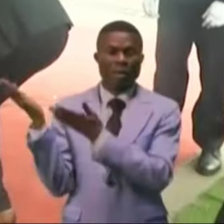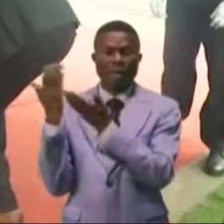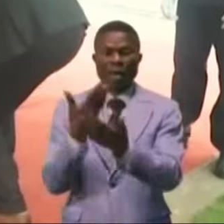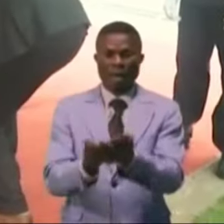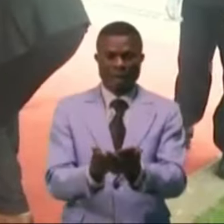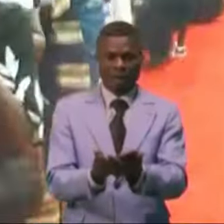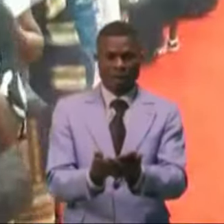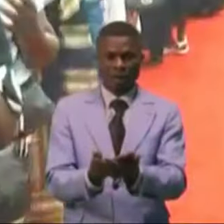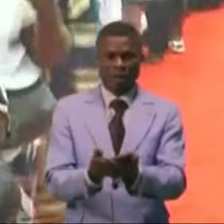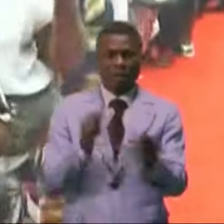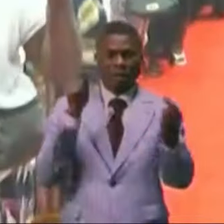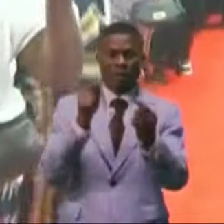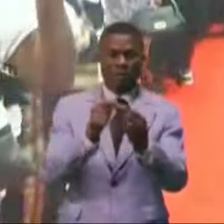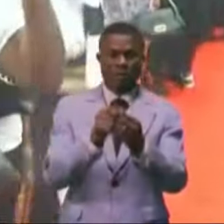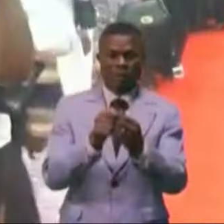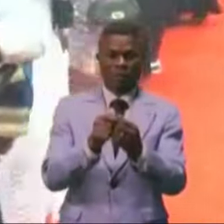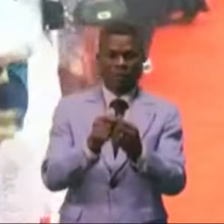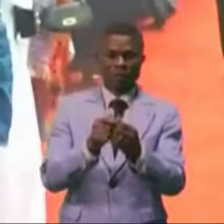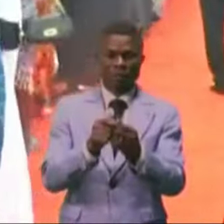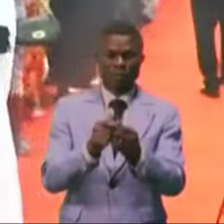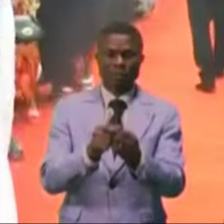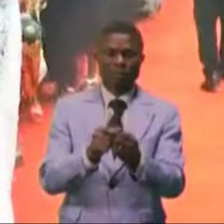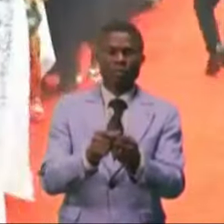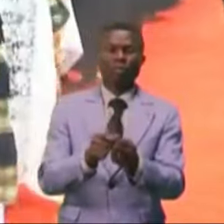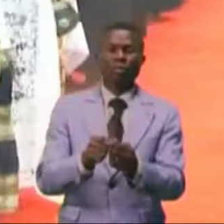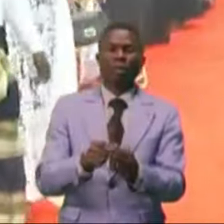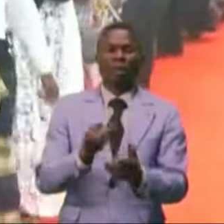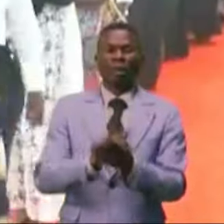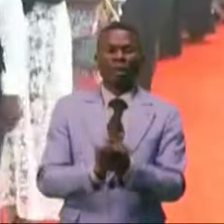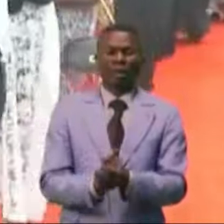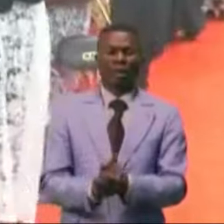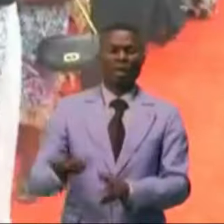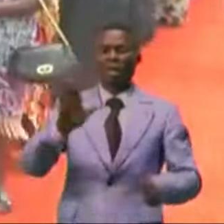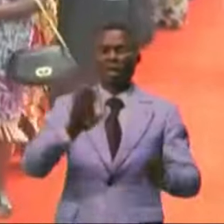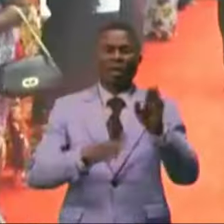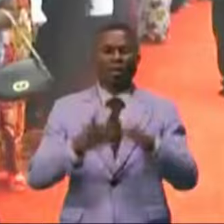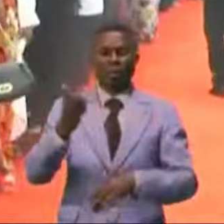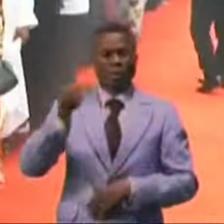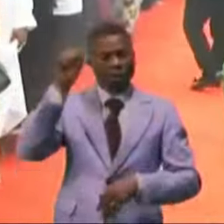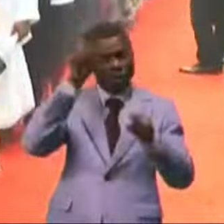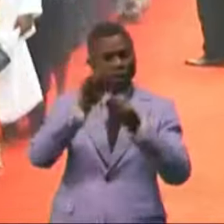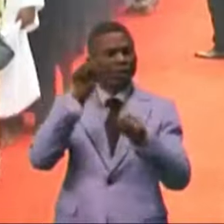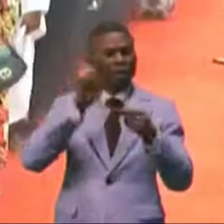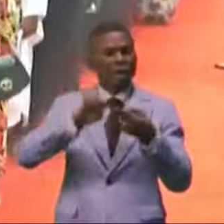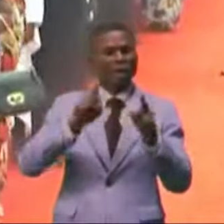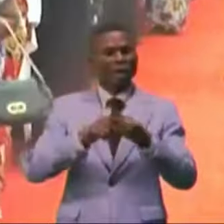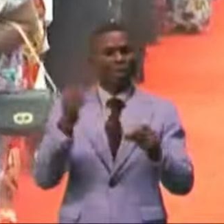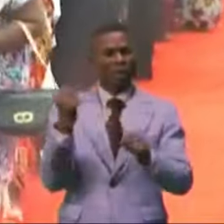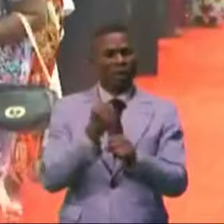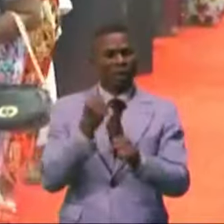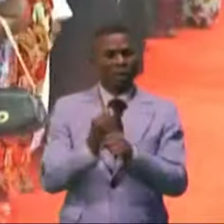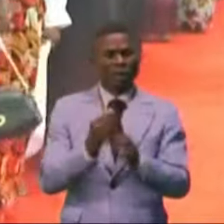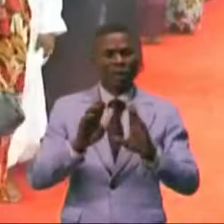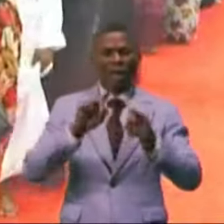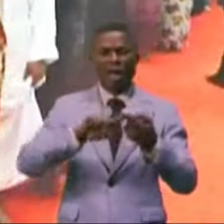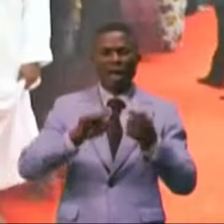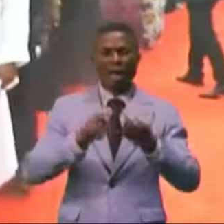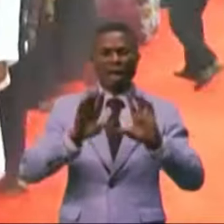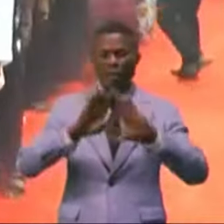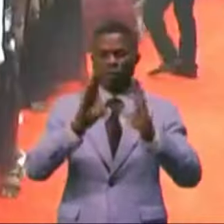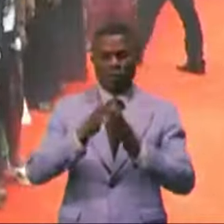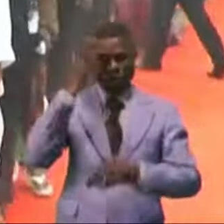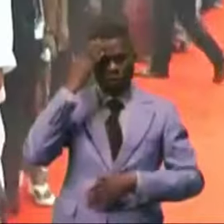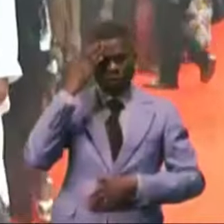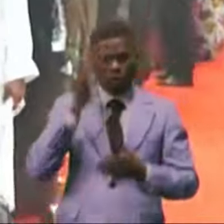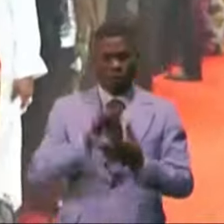s'est dirigée vers la nécropole, cité de la sagesse, entre les frères, sœurs, collègues de service, amis et connaissances, n'ont